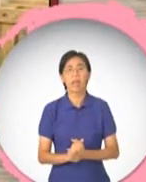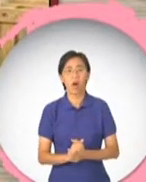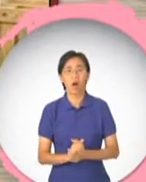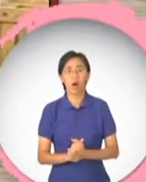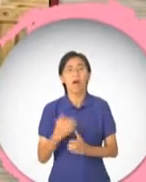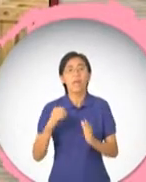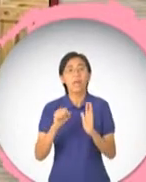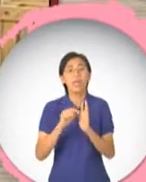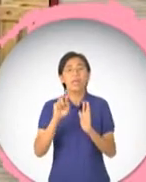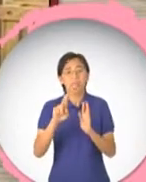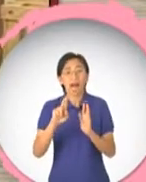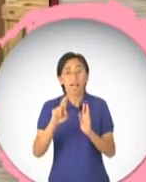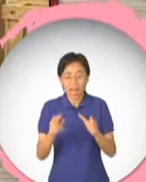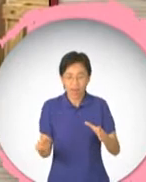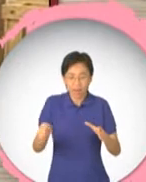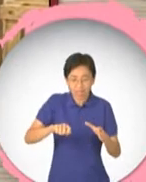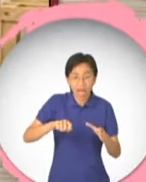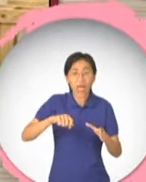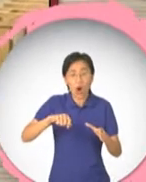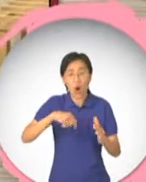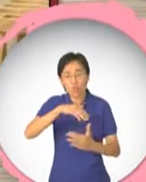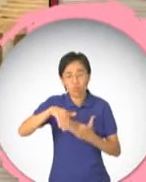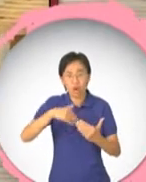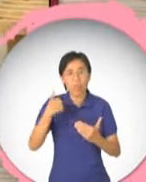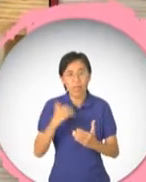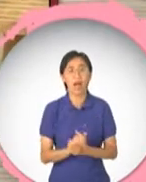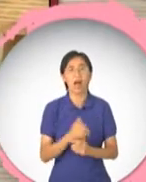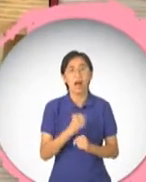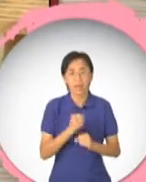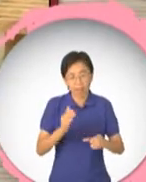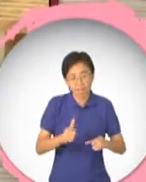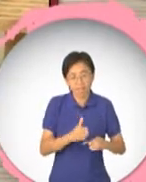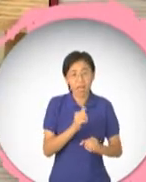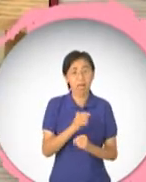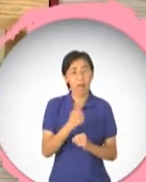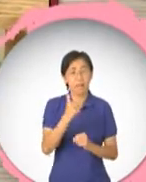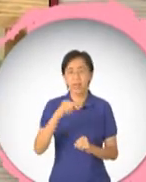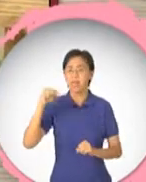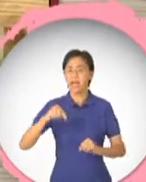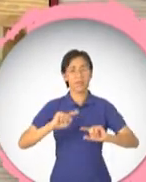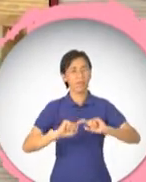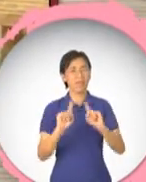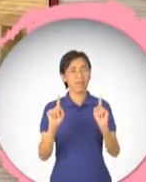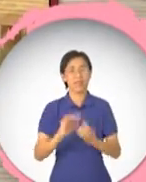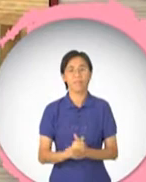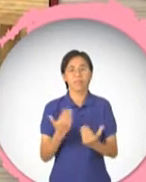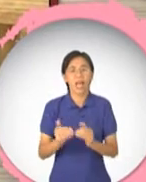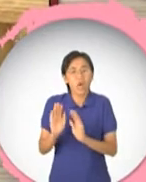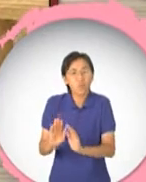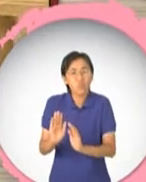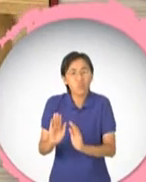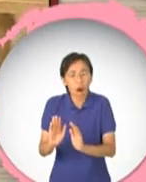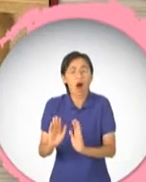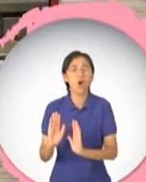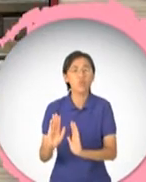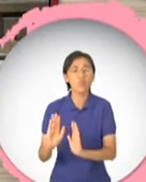าพเมื่อเราผสมเสร็จเราก็เอามาตัดน้ำหนักทำรูปร่างได้เลยแต ่ ตัวนี้เนี่ยอาจจะต้องมีการหมักครึ่งแรกก่อนที่จะม